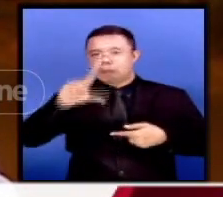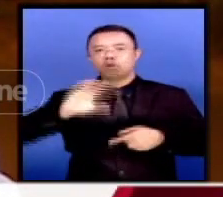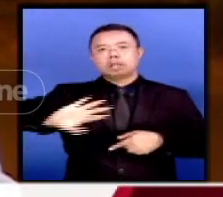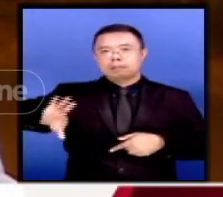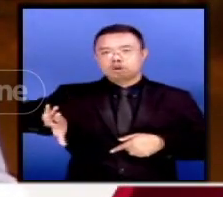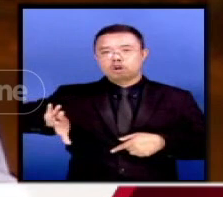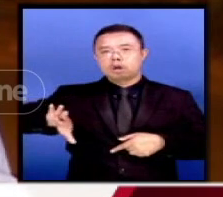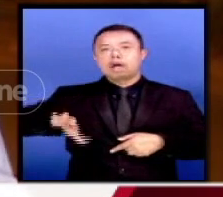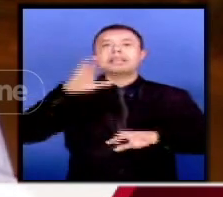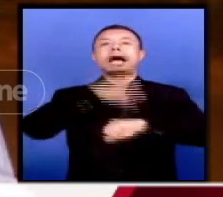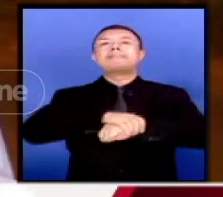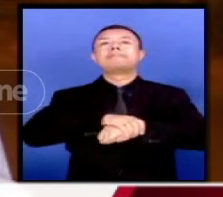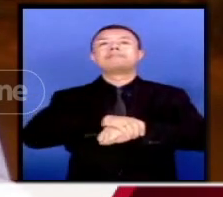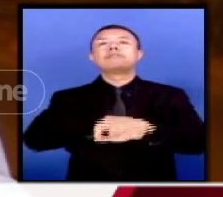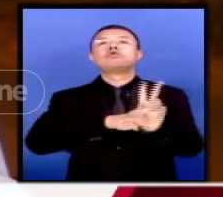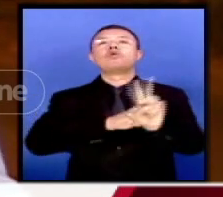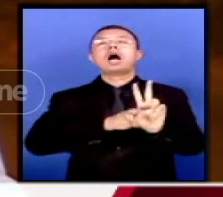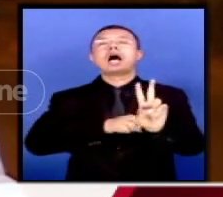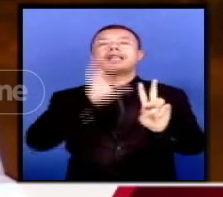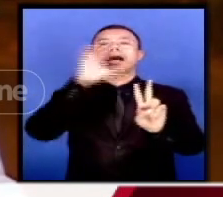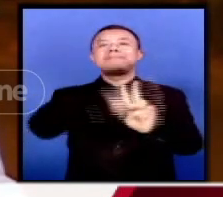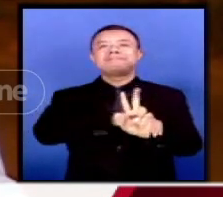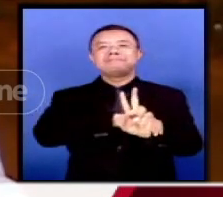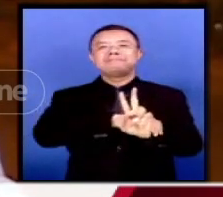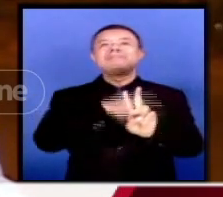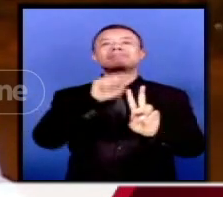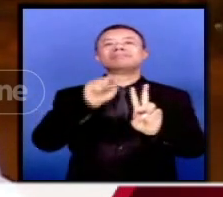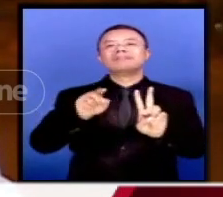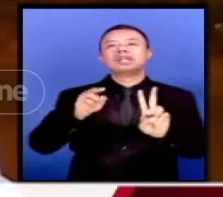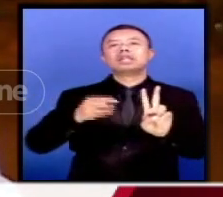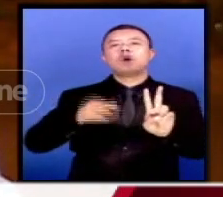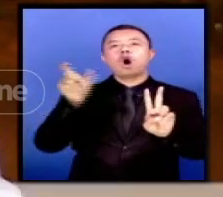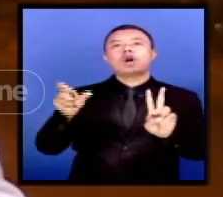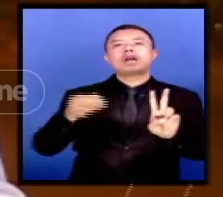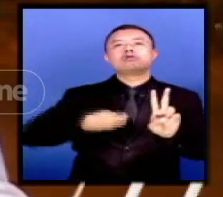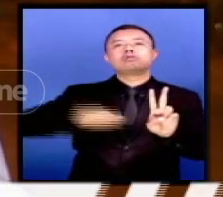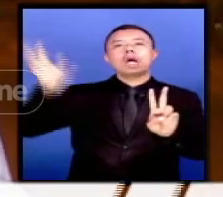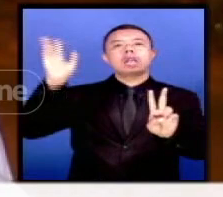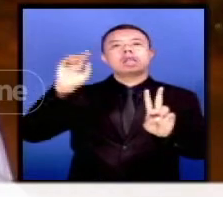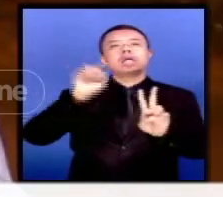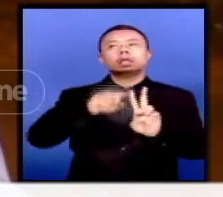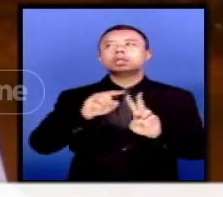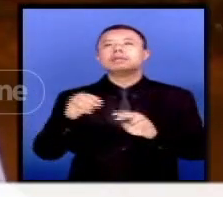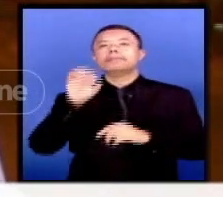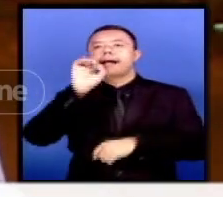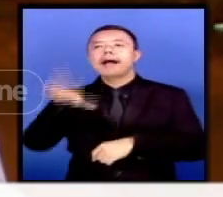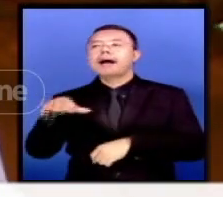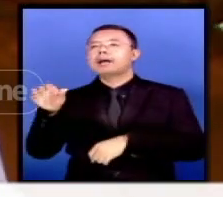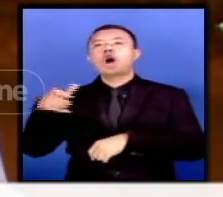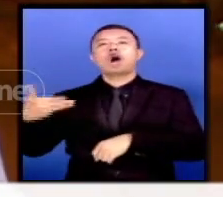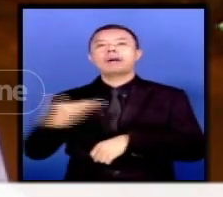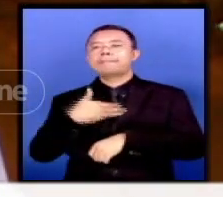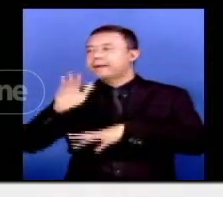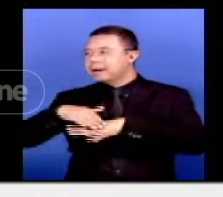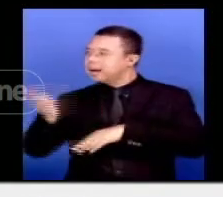Timur menangkap dua orang pelaku perdagangan orang atau TPPO yang menjanjikan para korbannya untuk bekerja